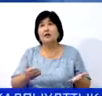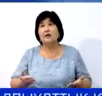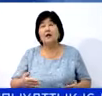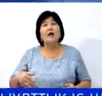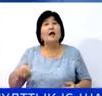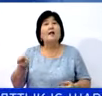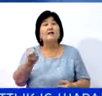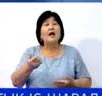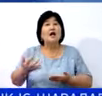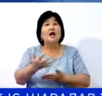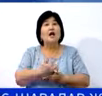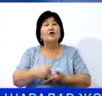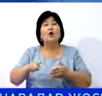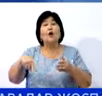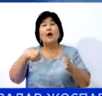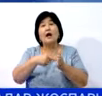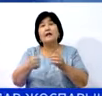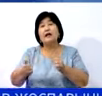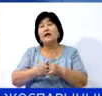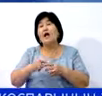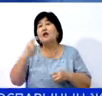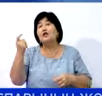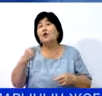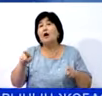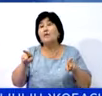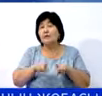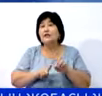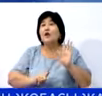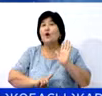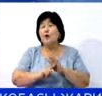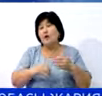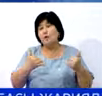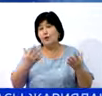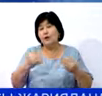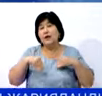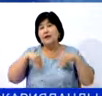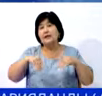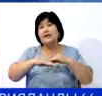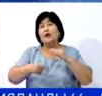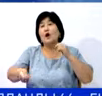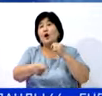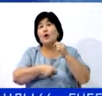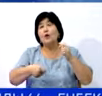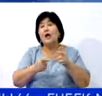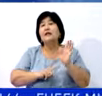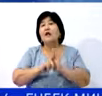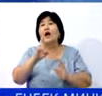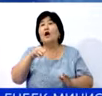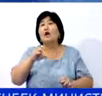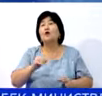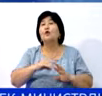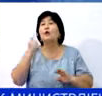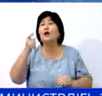Дән жинау науқанына қалар кесіндегі шаруашылықтар да бірденмен қосылды. Күні бүгін егінге орақ салған Қараултөбе ауылдық округінің